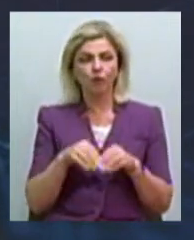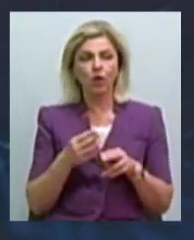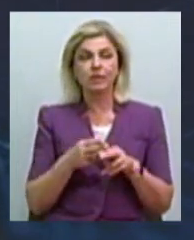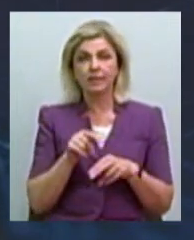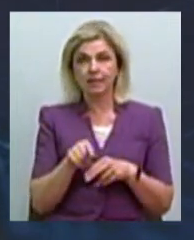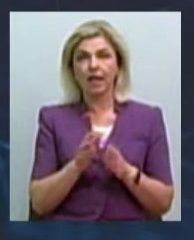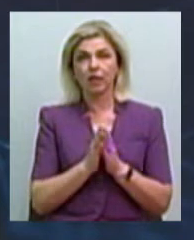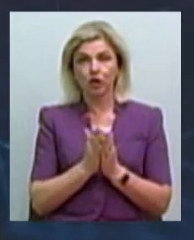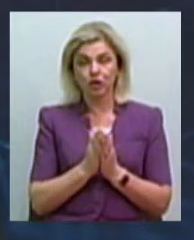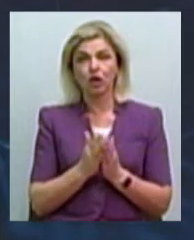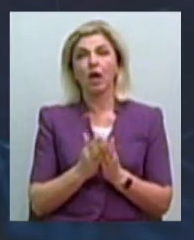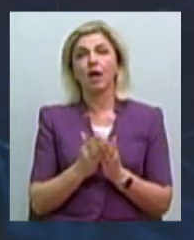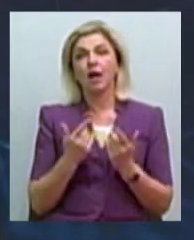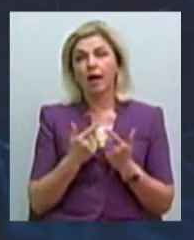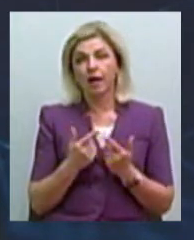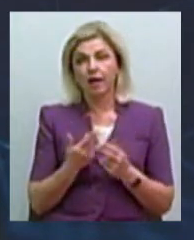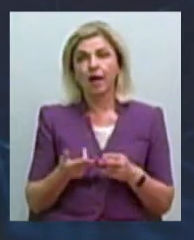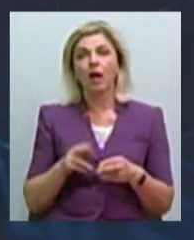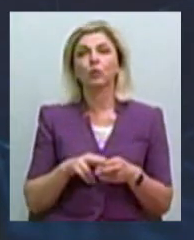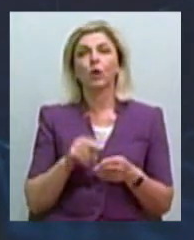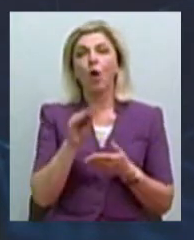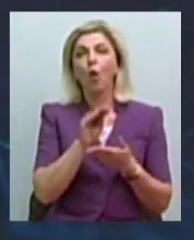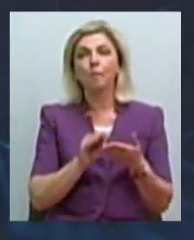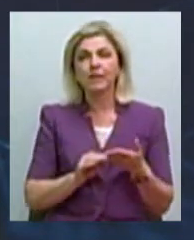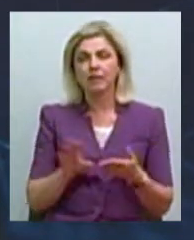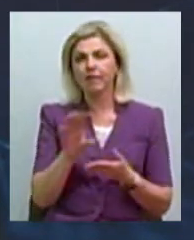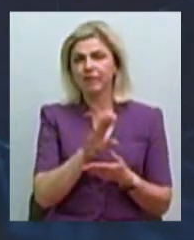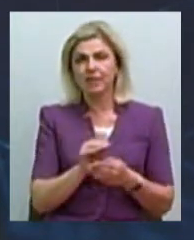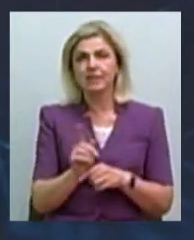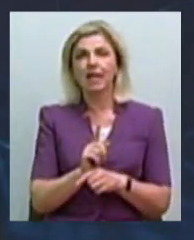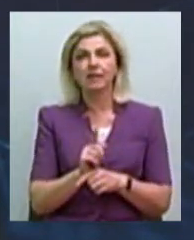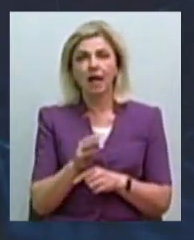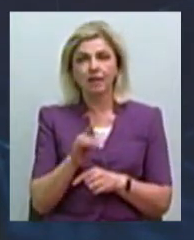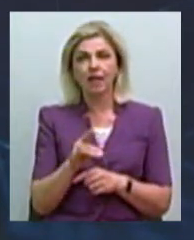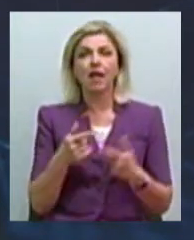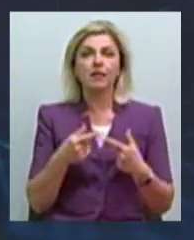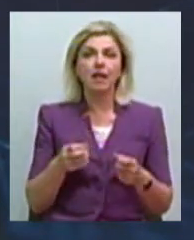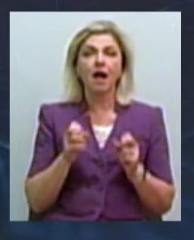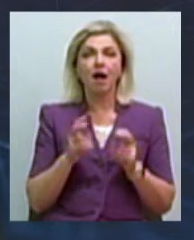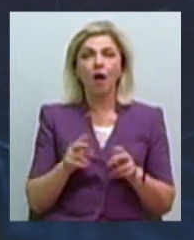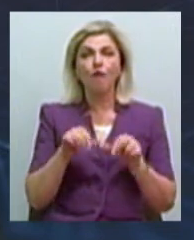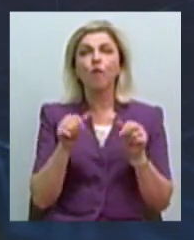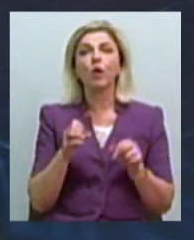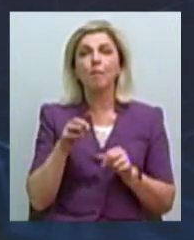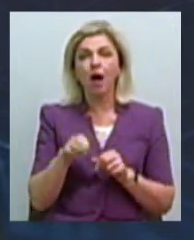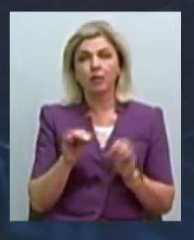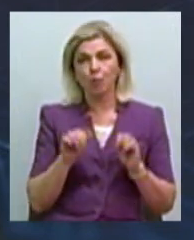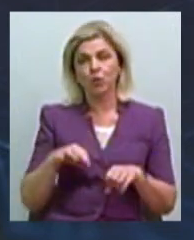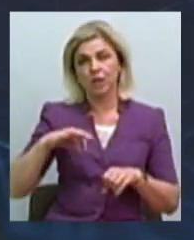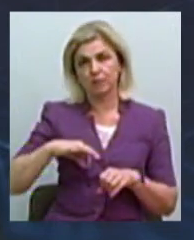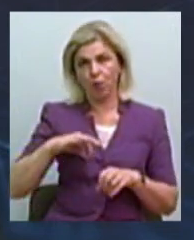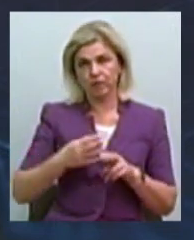которой, грубо говоря, описаны все стандарты, где, как и в каком формате можно использовать данный